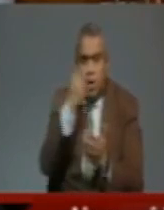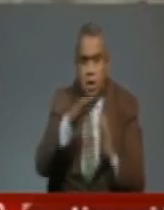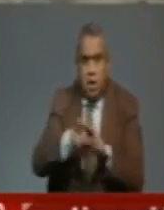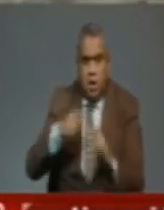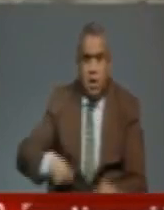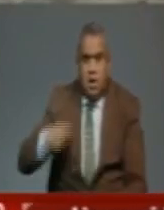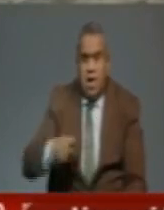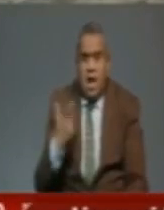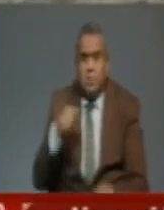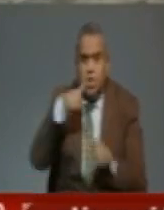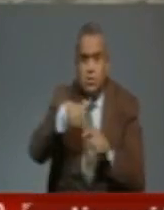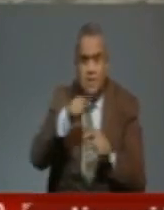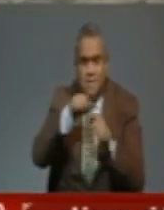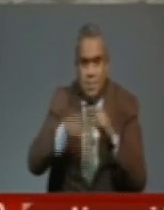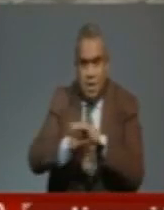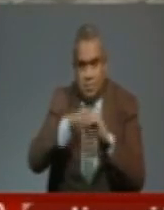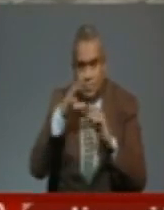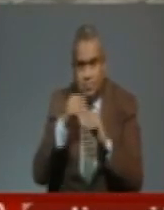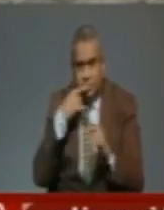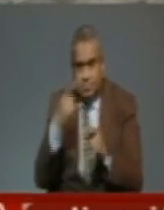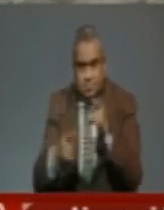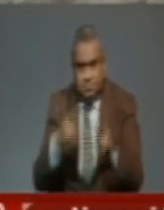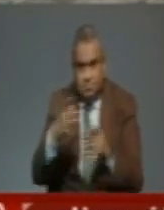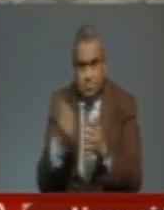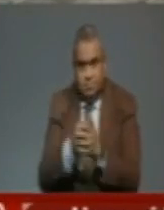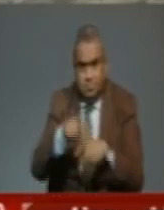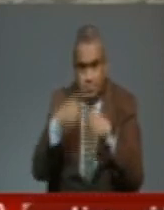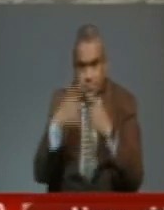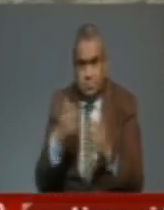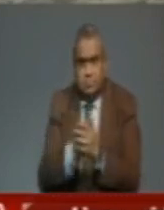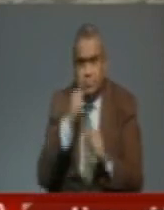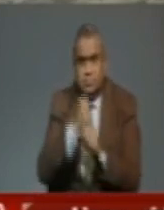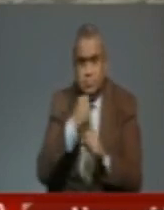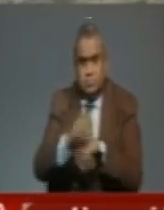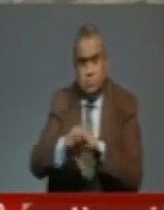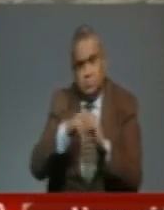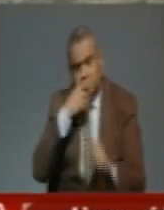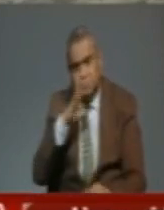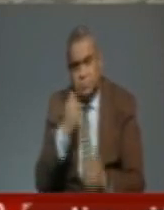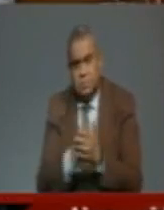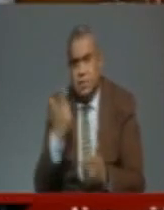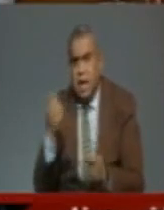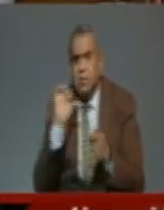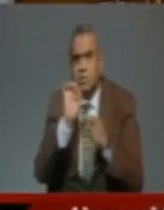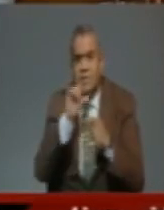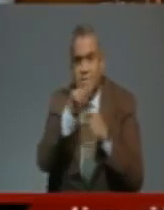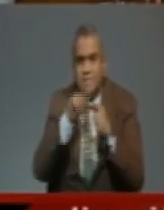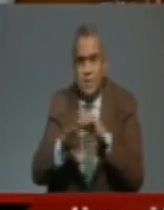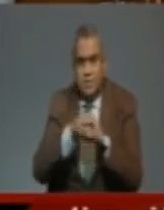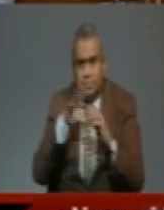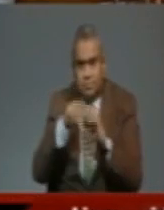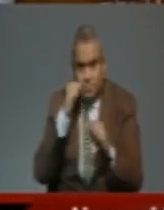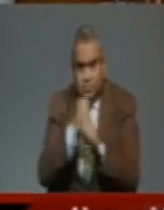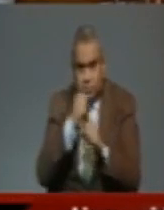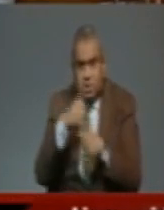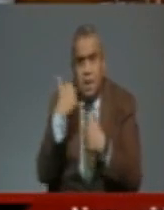65%، ولكن الارصفه اللي احنا عشان نسلم يوروجيت نسبه تنفيذها النهارده تقريبا 95%. هندخل يوروجيت واحنا نكمل